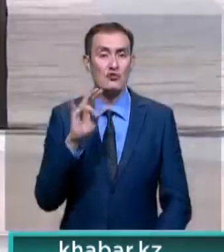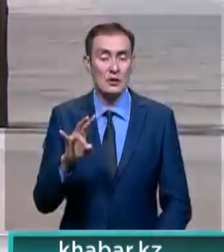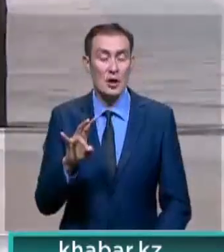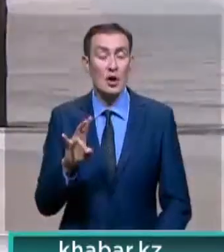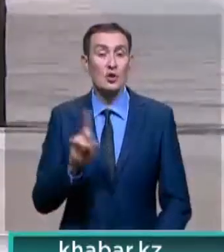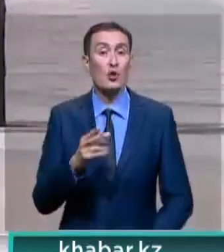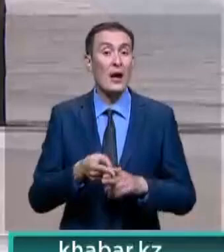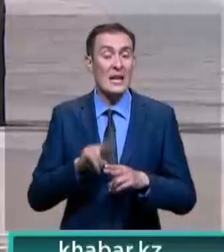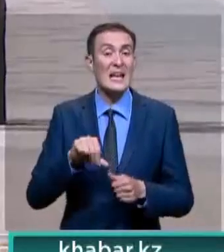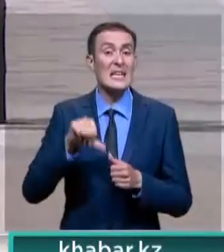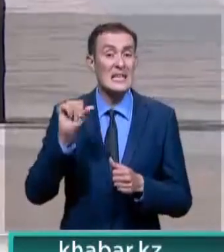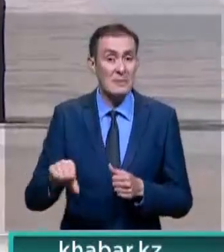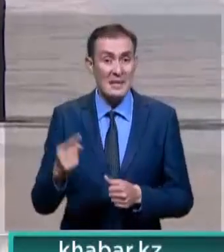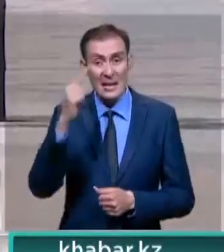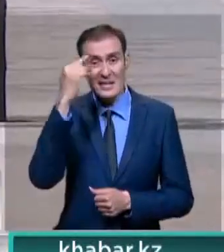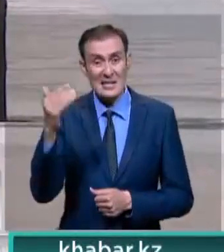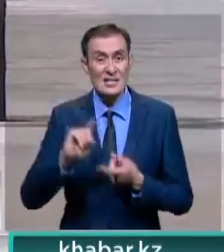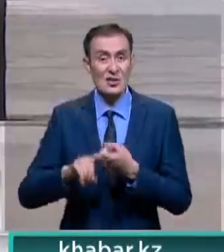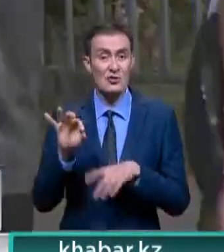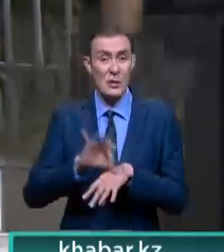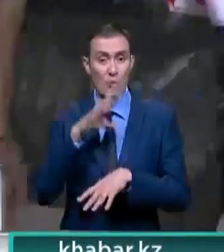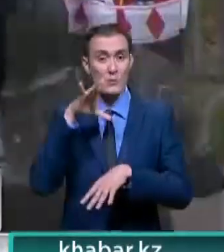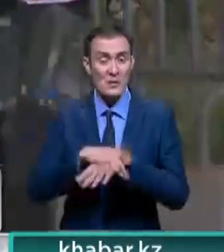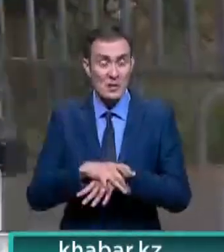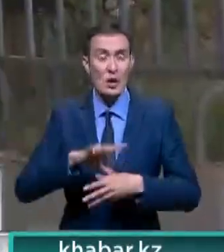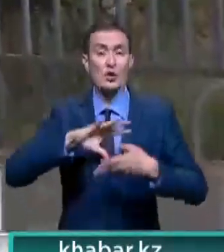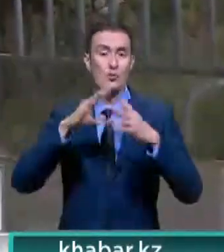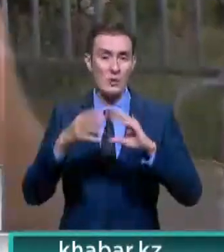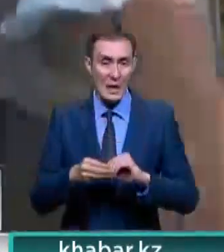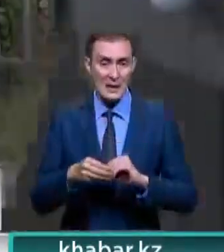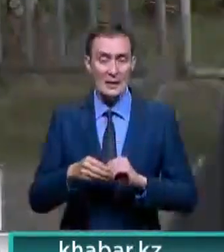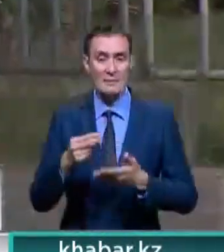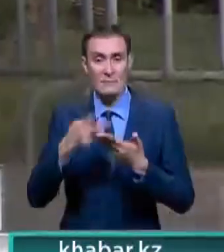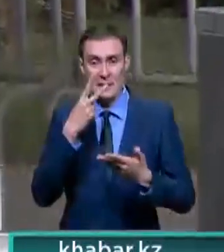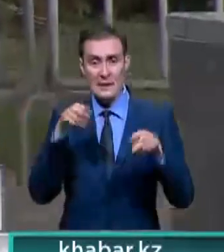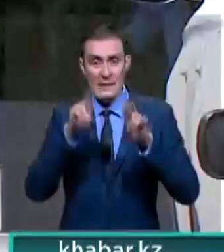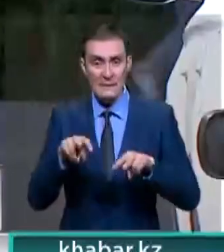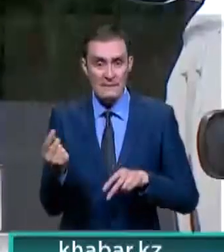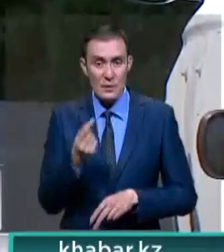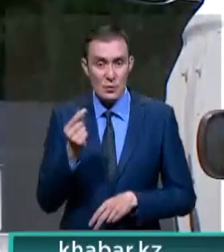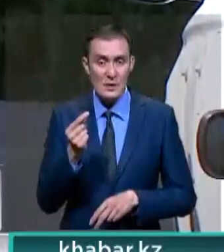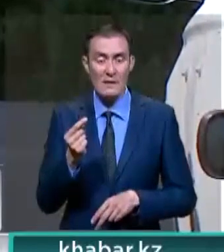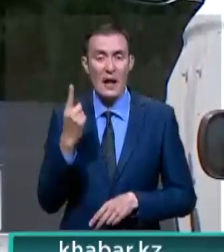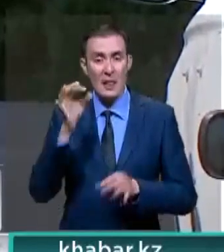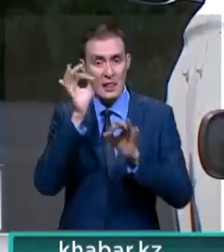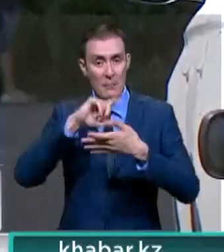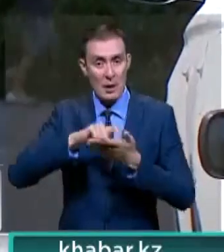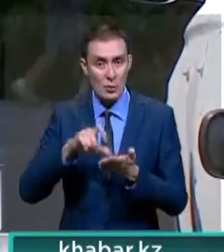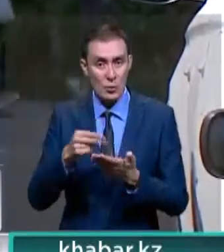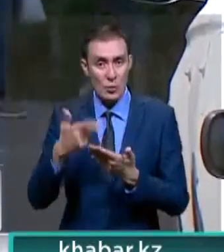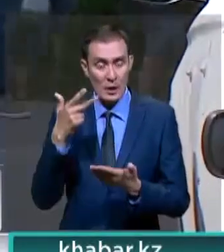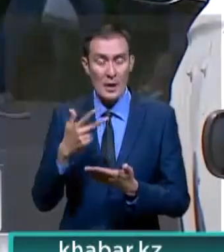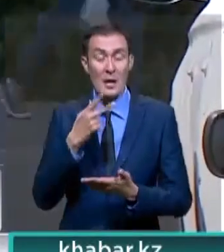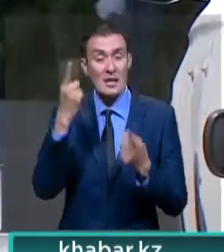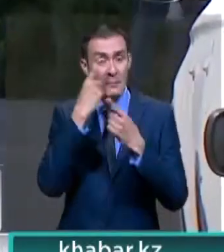том, что это именно Дельта-штамм, специалисты убедились, получив результаты секвенирования вируса, полученного в одной из проб.